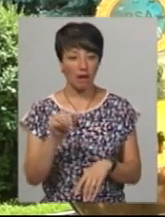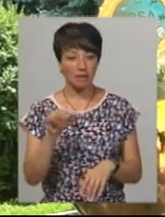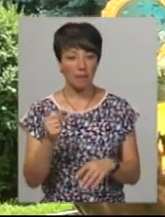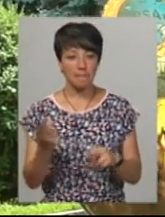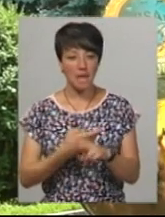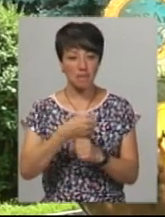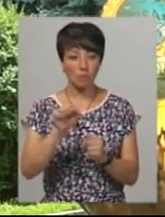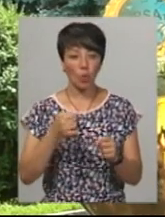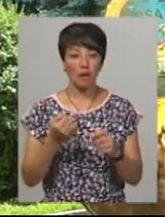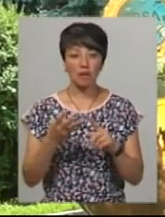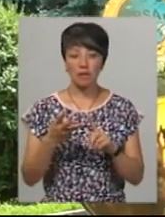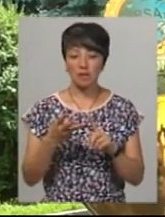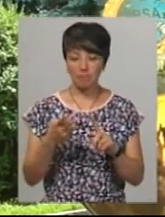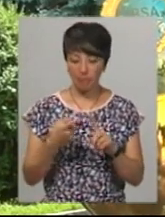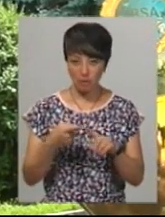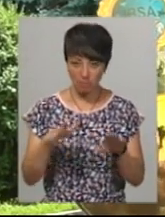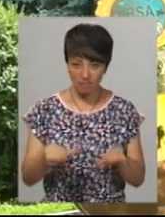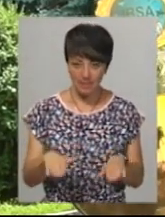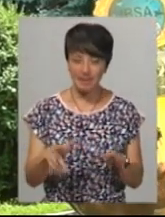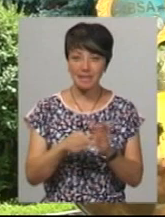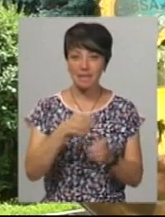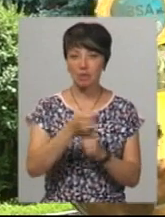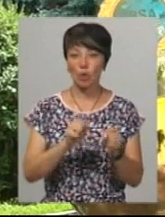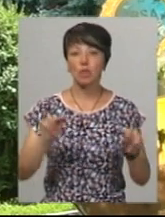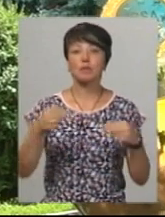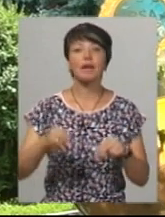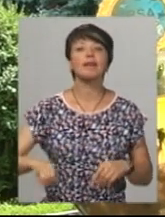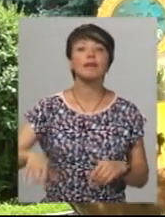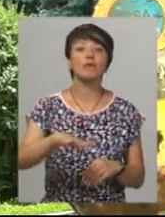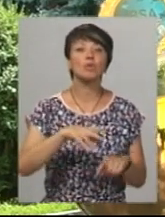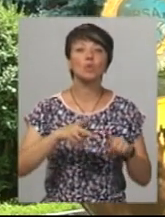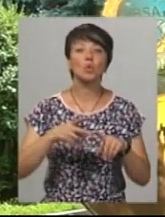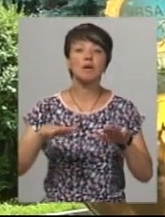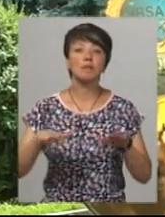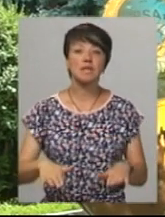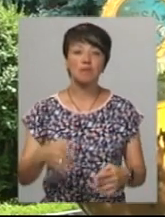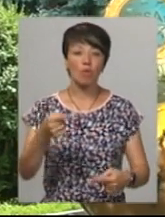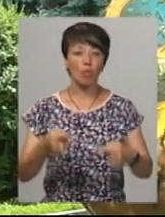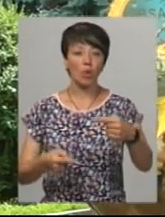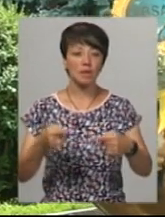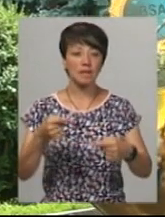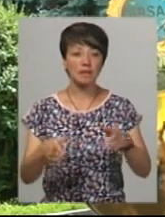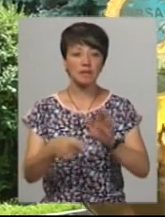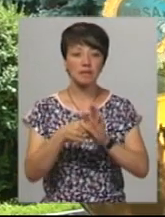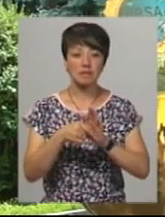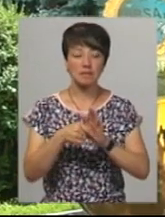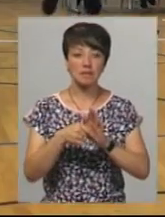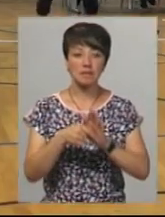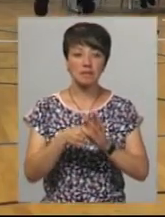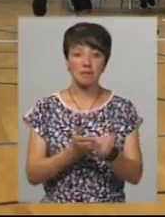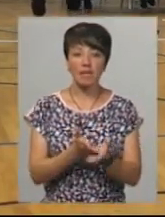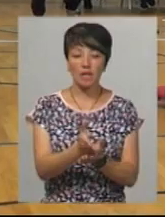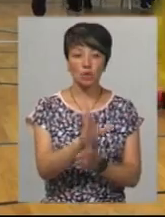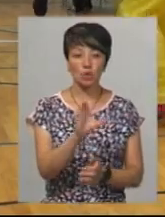зброї, перше місце ката зі зброї і на чемпіонаті Європи друге місце. Це в поєдинках з по версії судо.